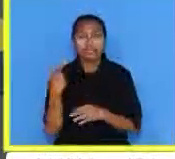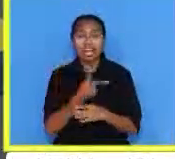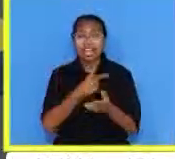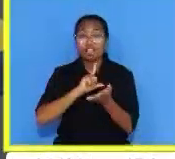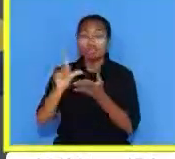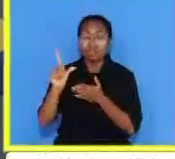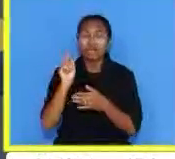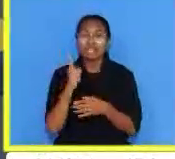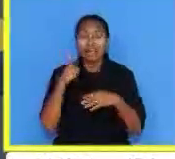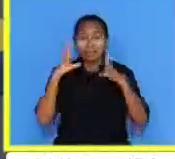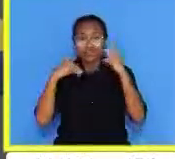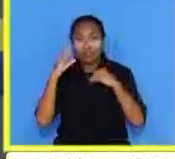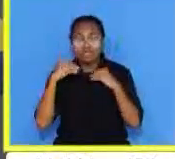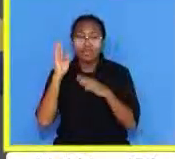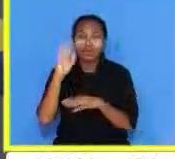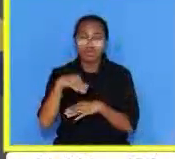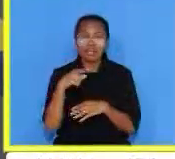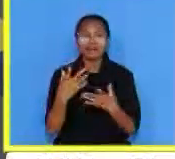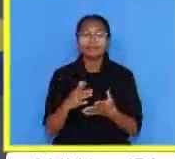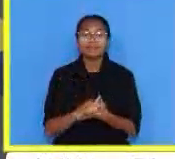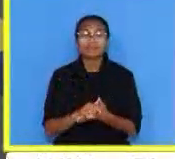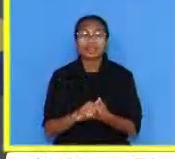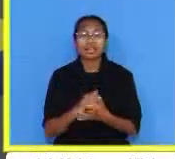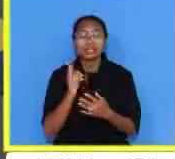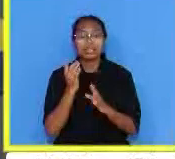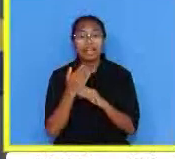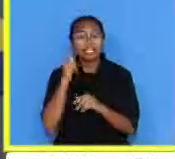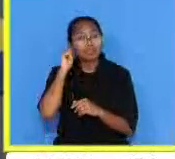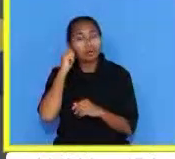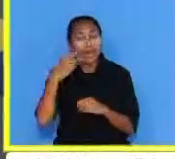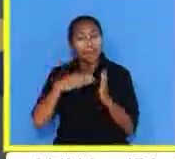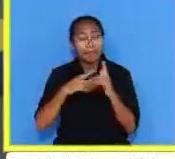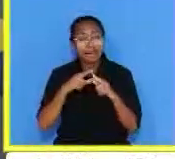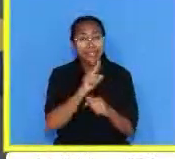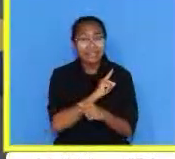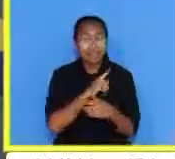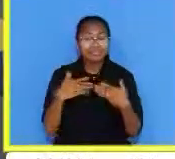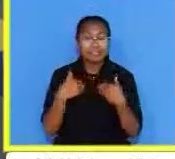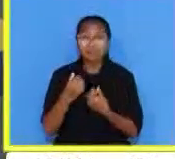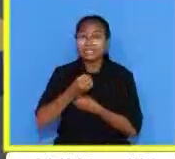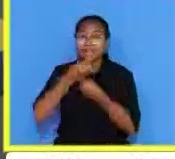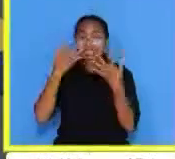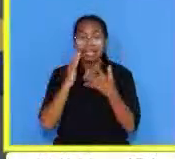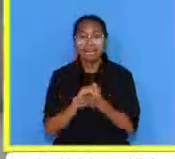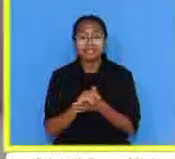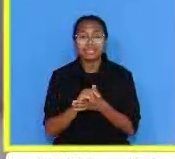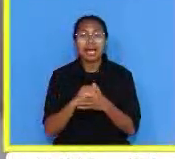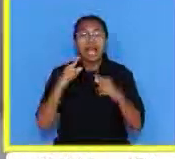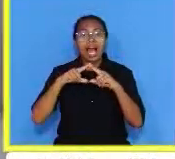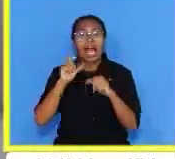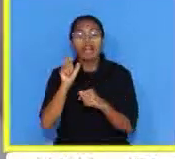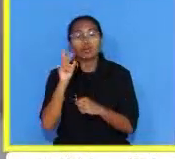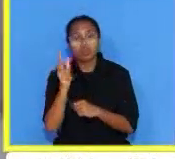berlanjut di diskusi berikutnya. Dari Ibu Emma sendiri, mungkin Ibu bisa menjelaskan terkait alur vaksinasi